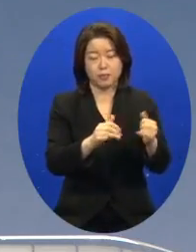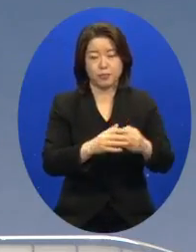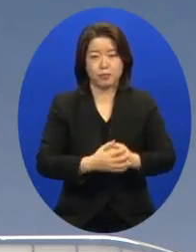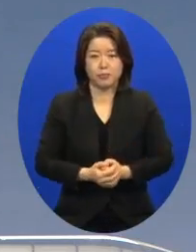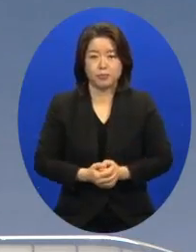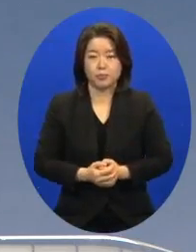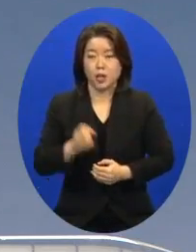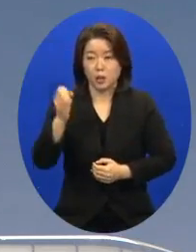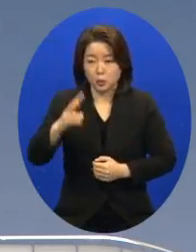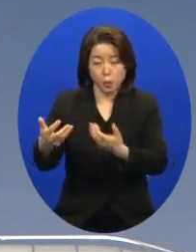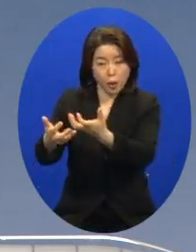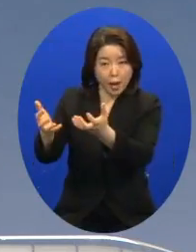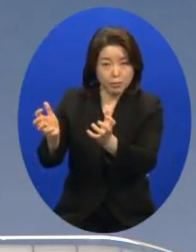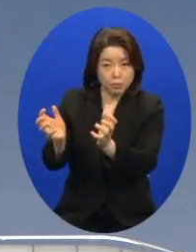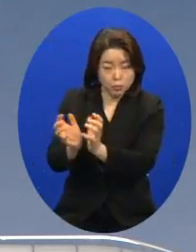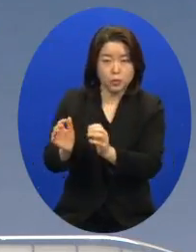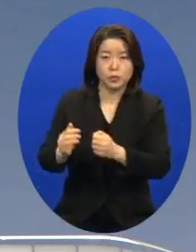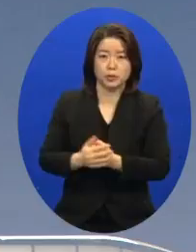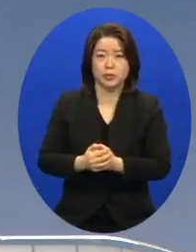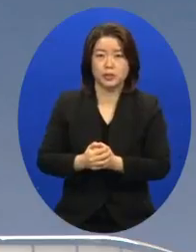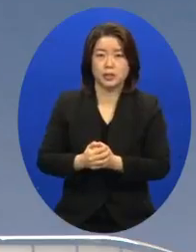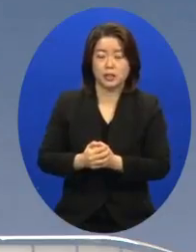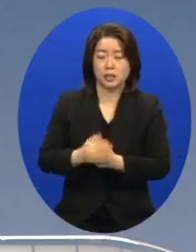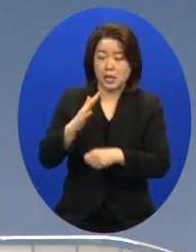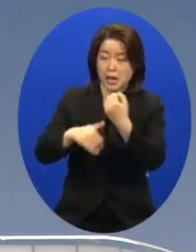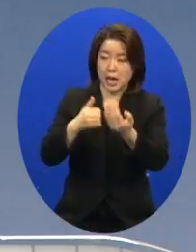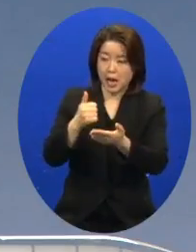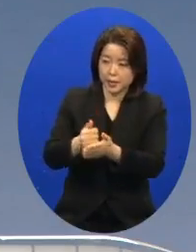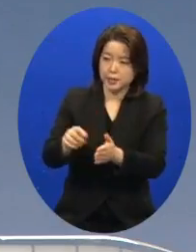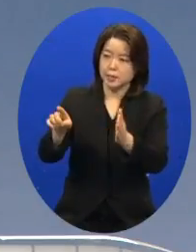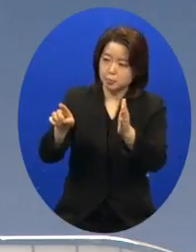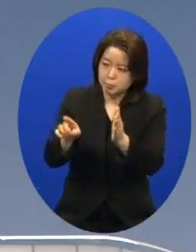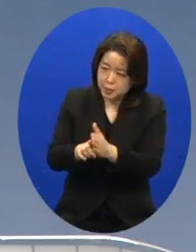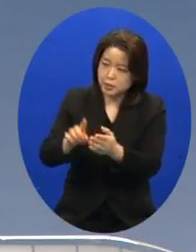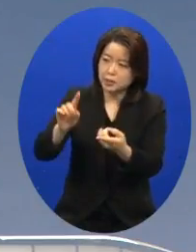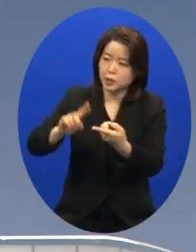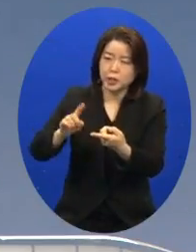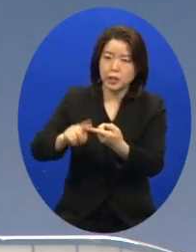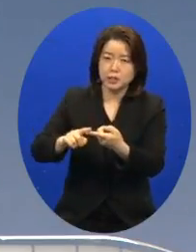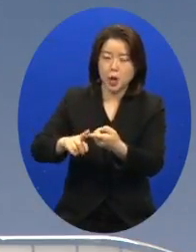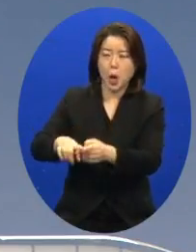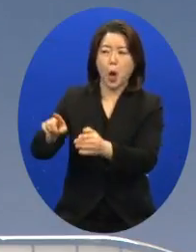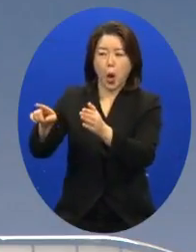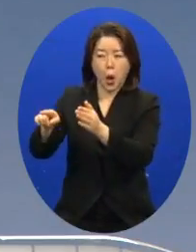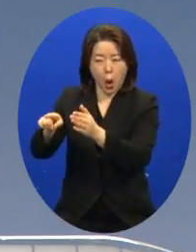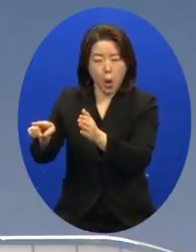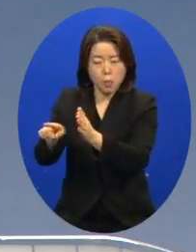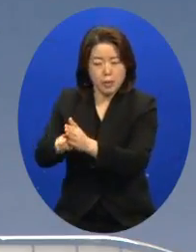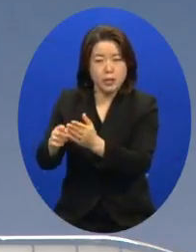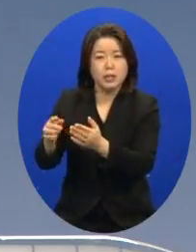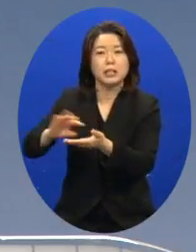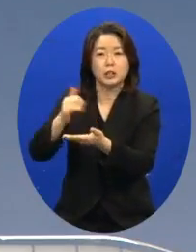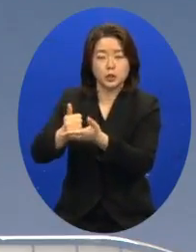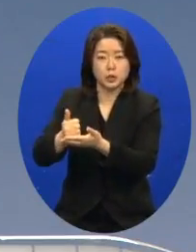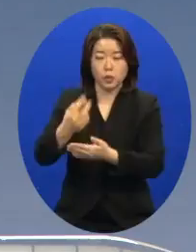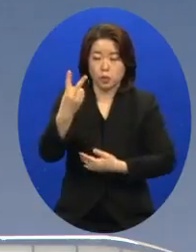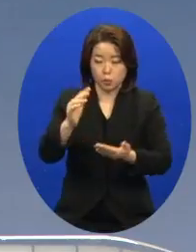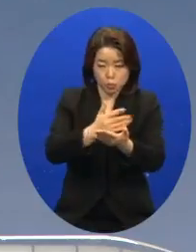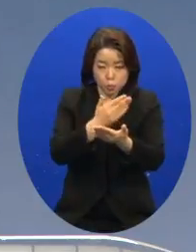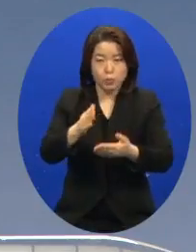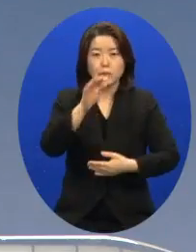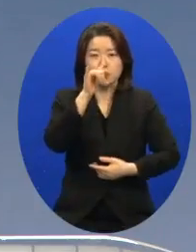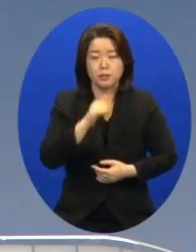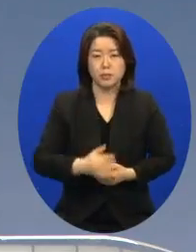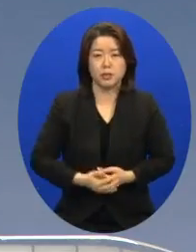또 한 부류는 하나님을 믿는다고 믿는 그리스도인 두 부류가 있다고